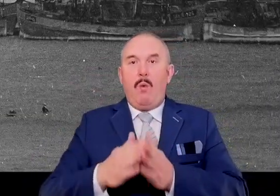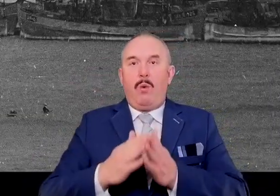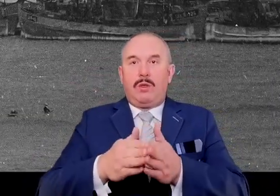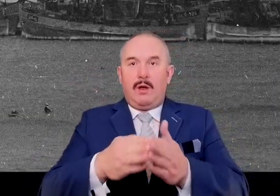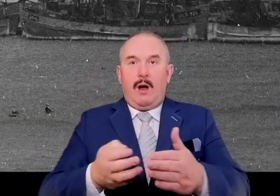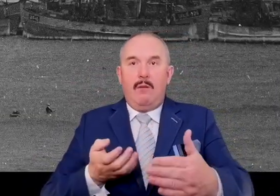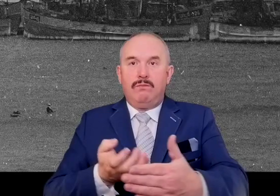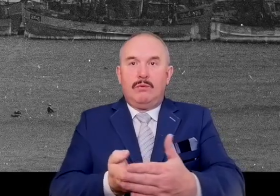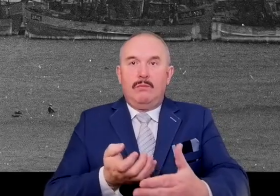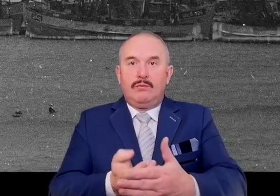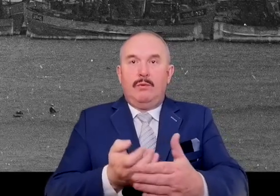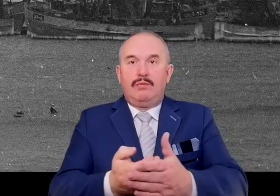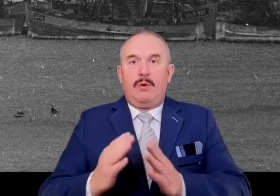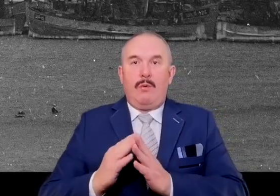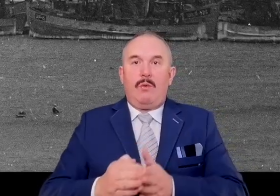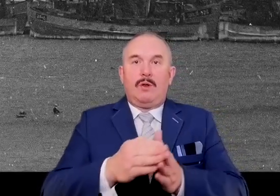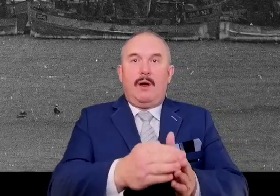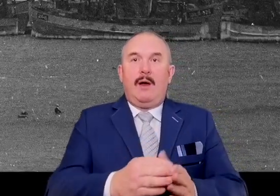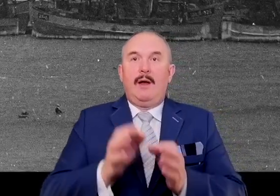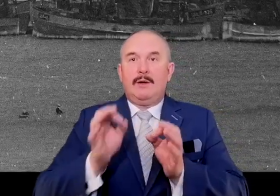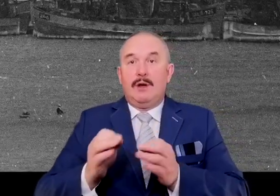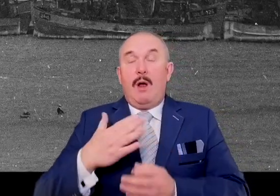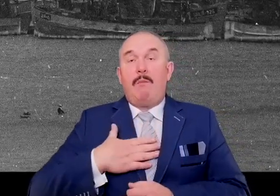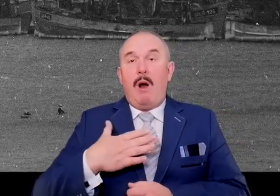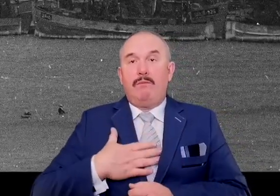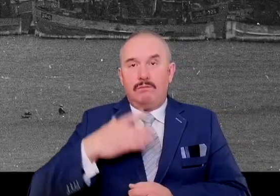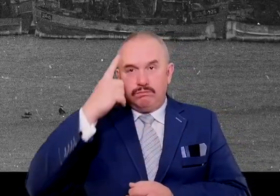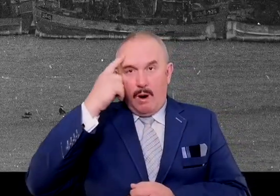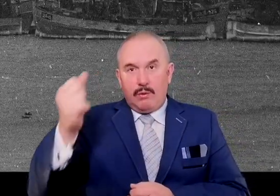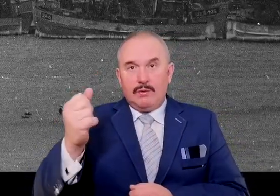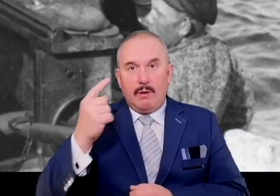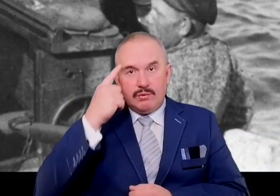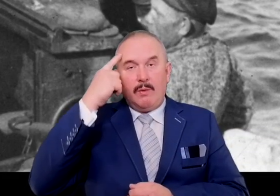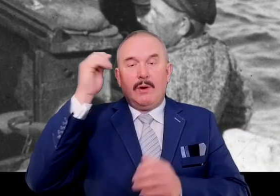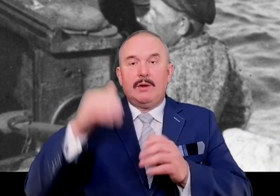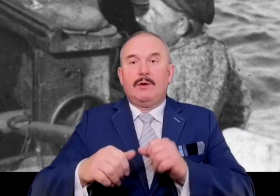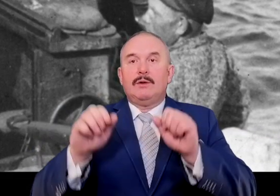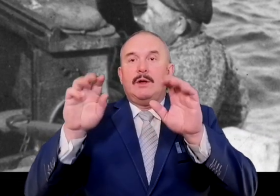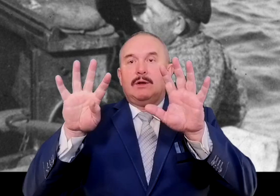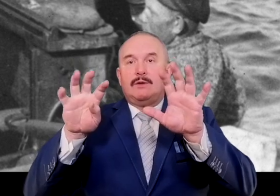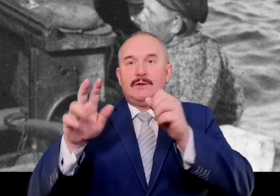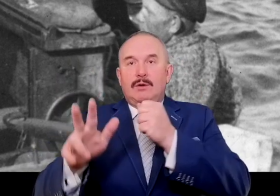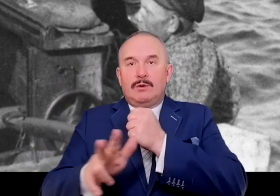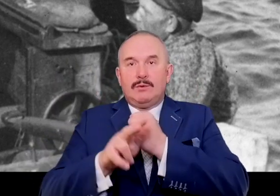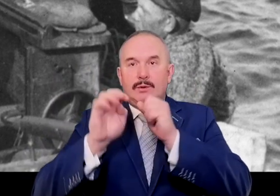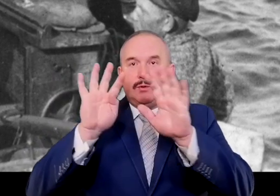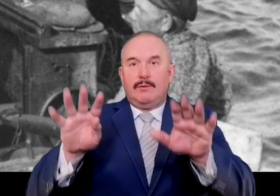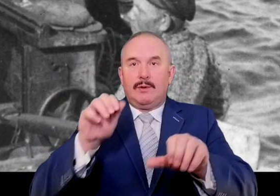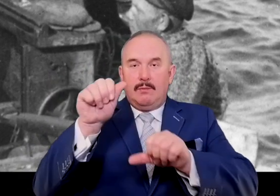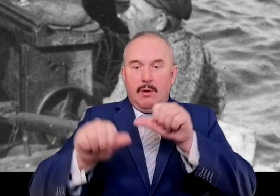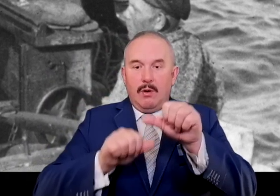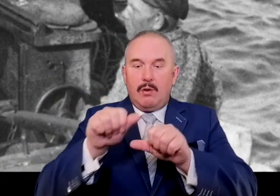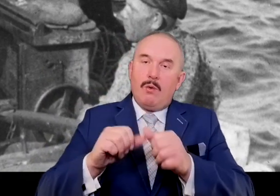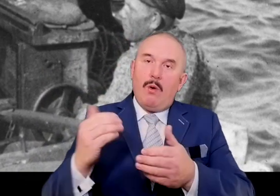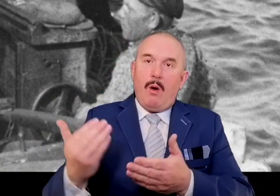łodziami. I dzisiaj mamy po tym pewnego rodzaju pamiątkę reaktywowaną w 1989 roku.